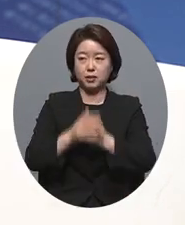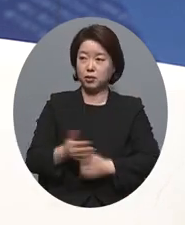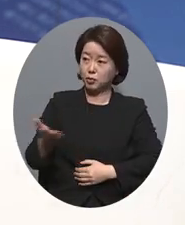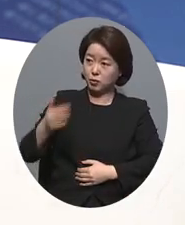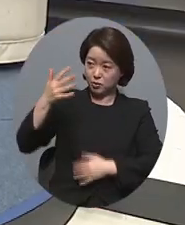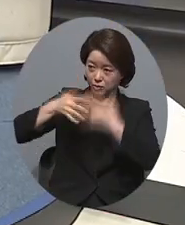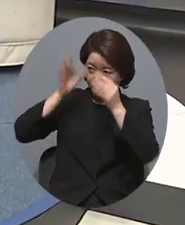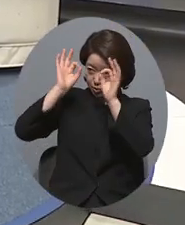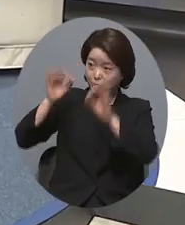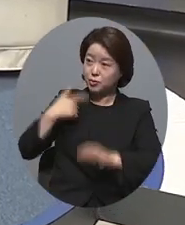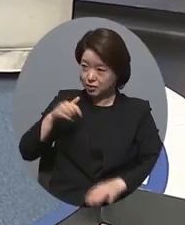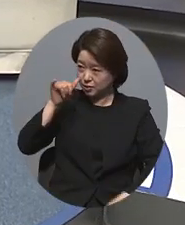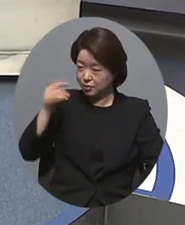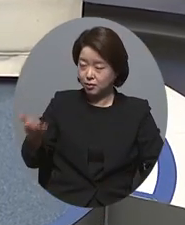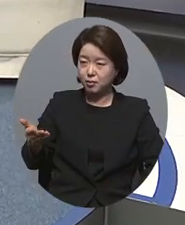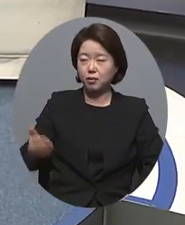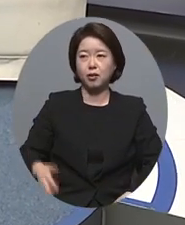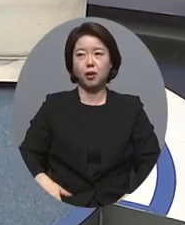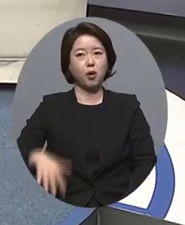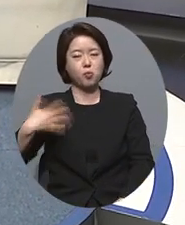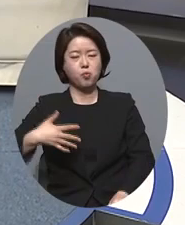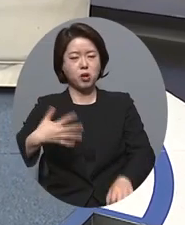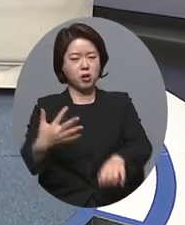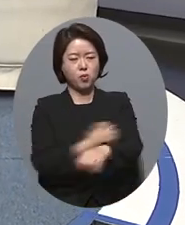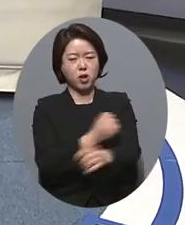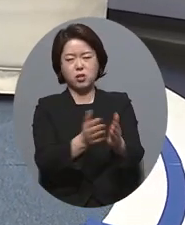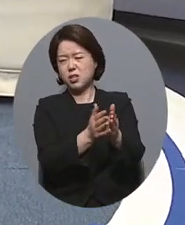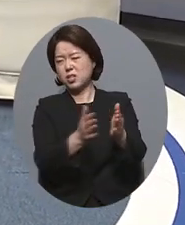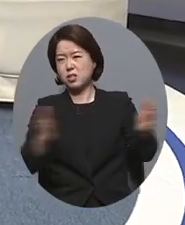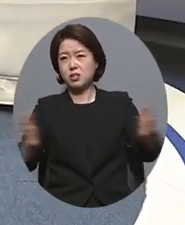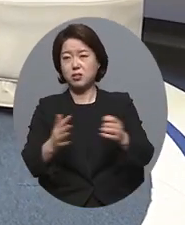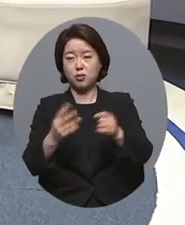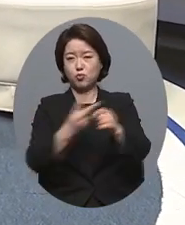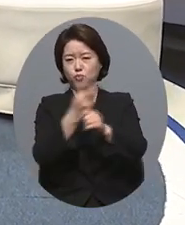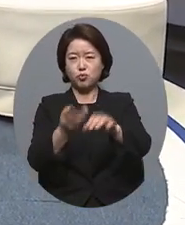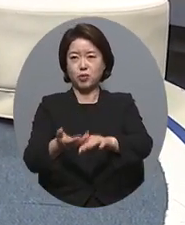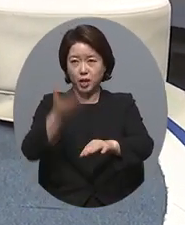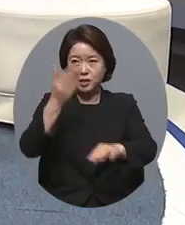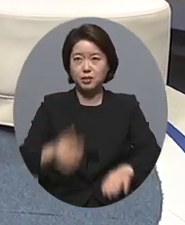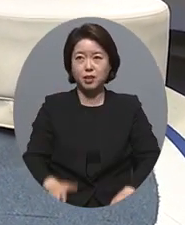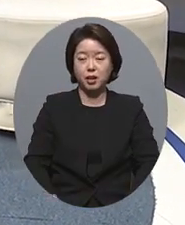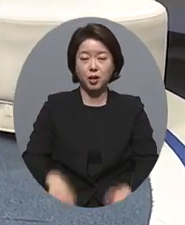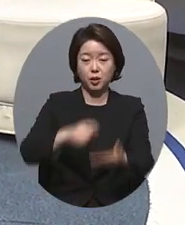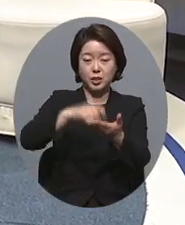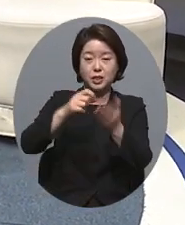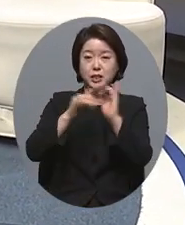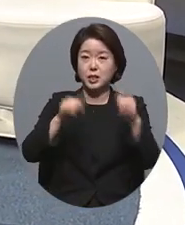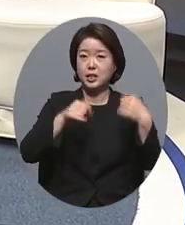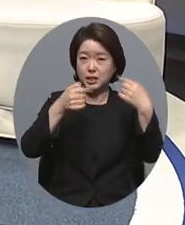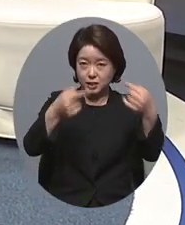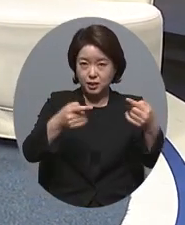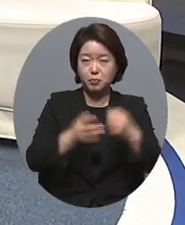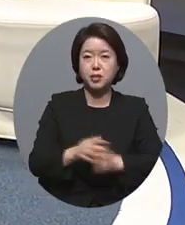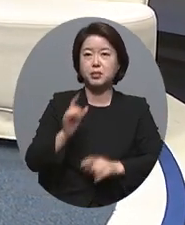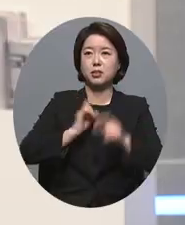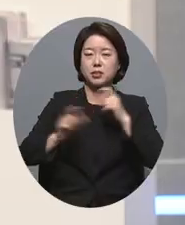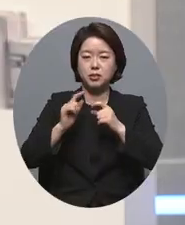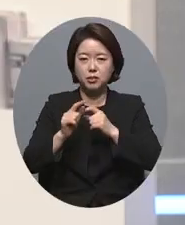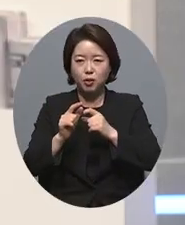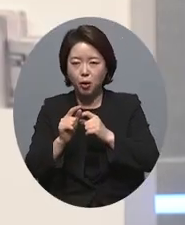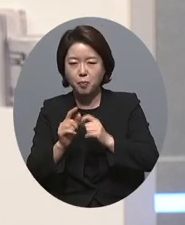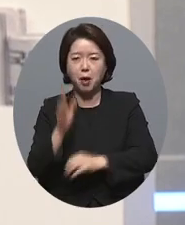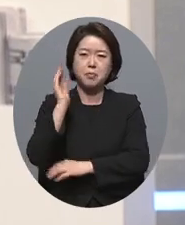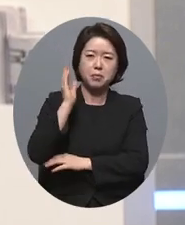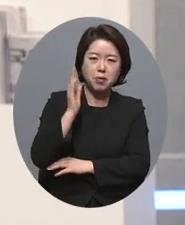보셨습니까? 네, 그렇죠. 근데 굉장히 길어요, 저게. 네, 2시간 반. 그리고 이제 거기 기자라는 사람들이 나와서 이제 막 덧붙이기도 하고